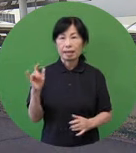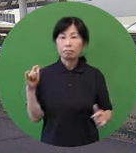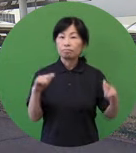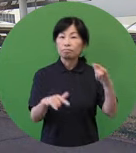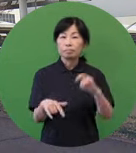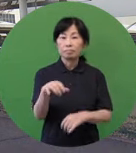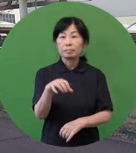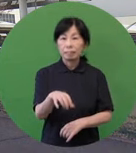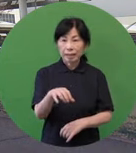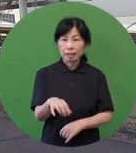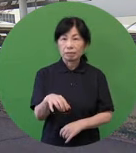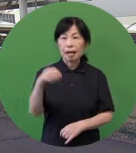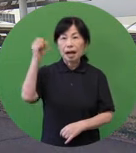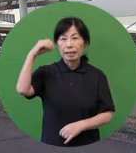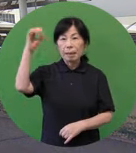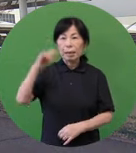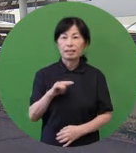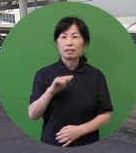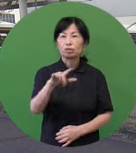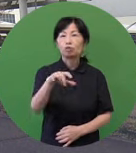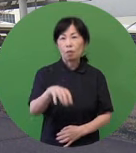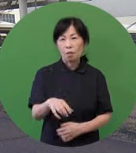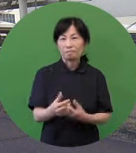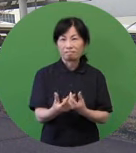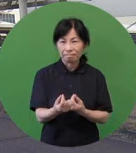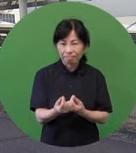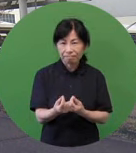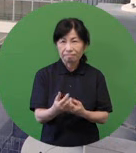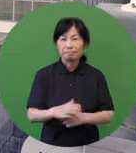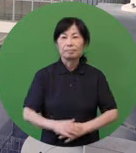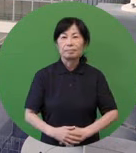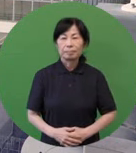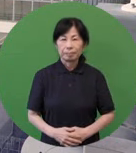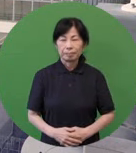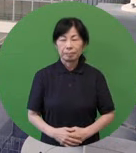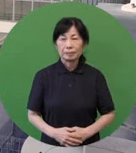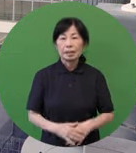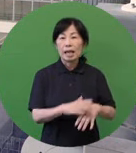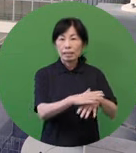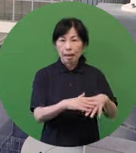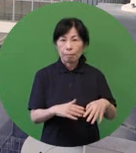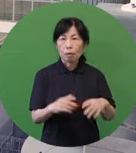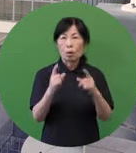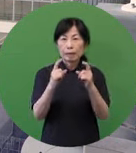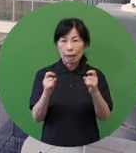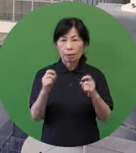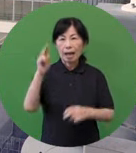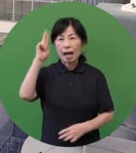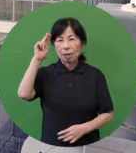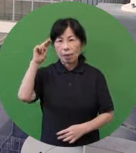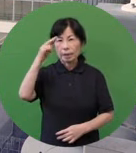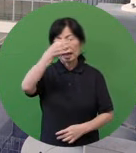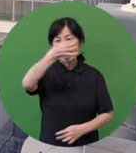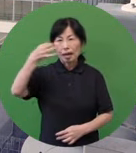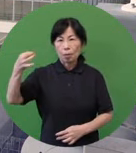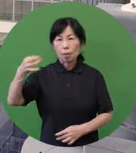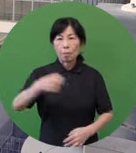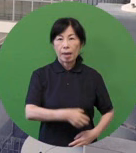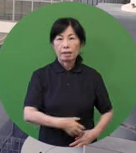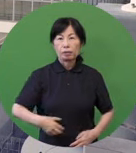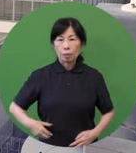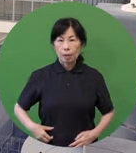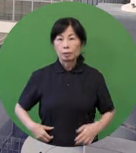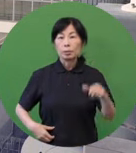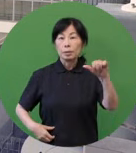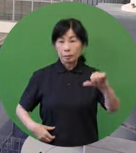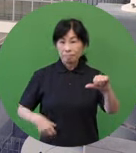岩手県の空の玄関口、岩手花巻空港。現在国内線では札幌、名古屋、大阪、